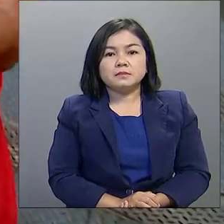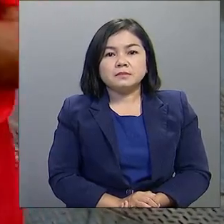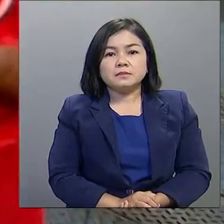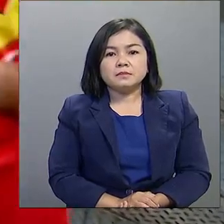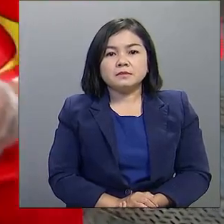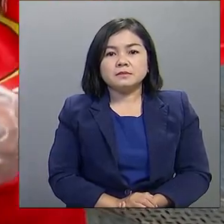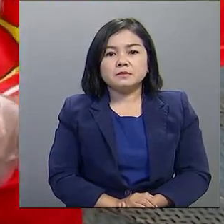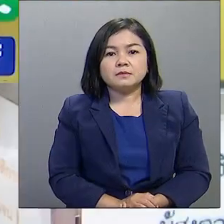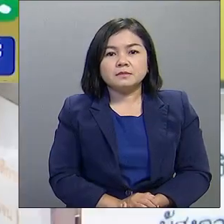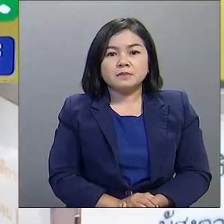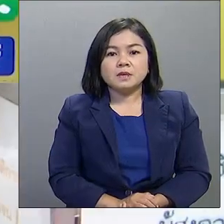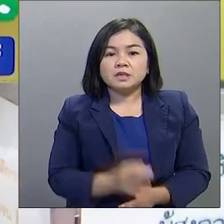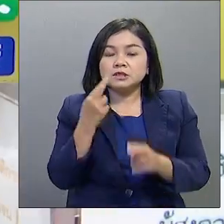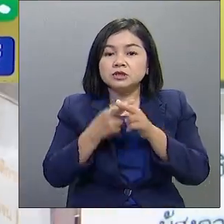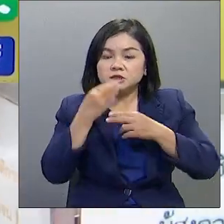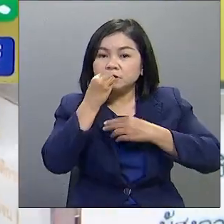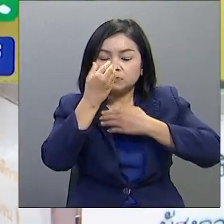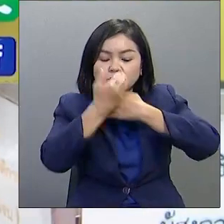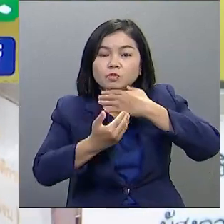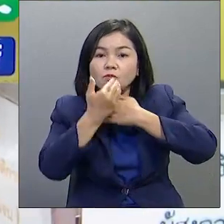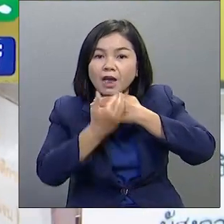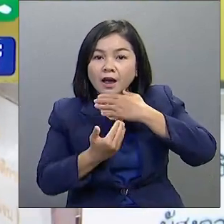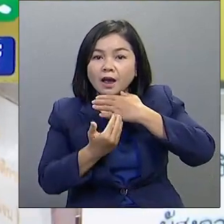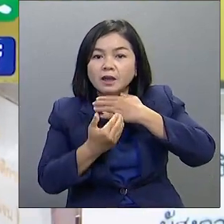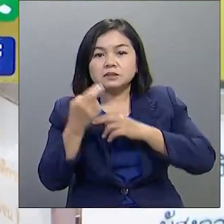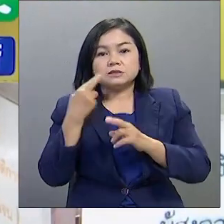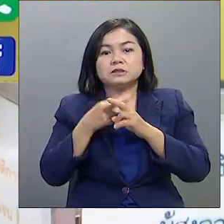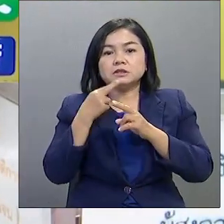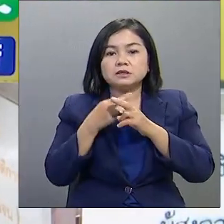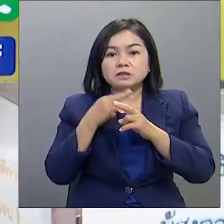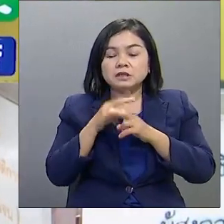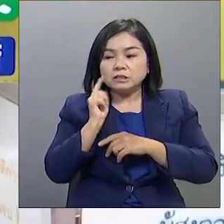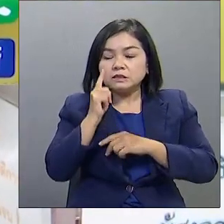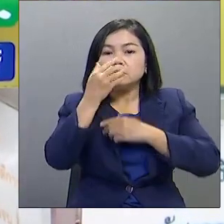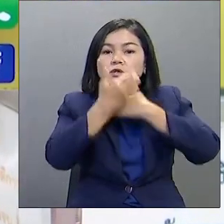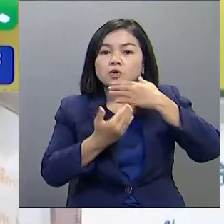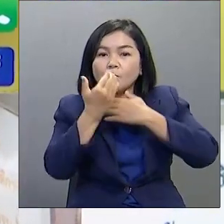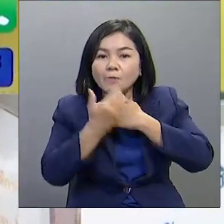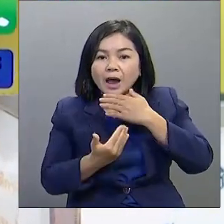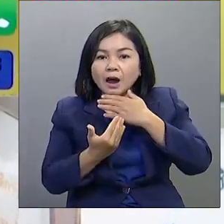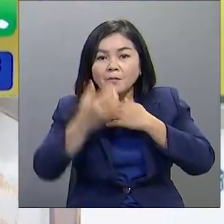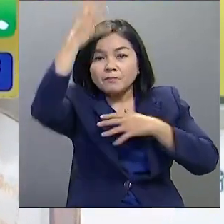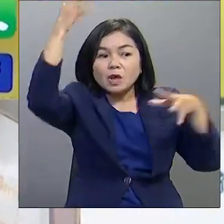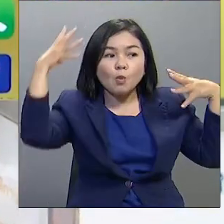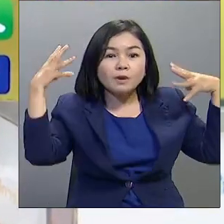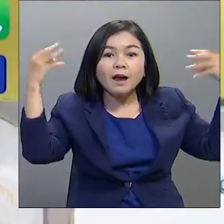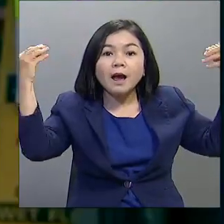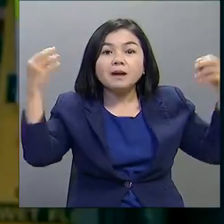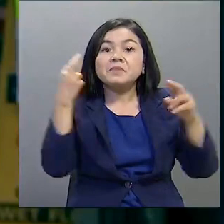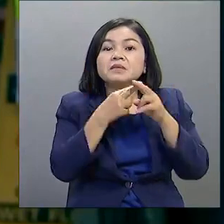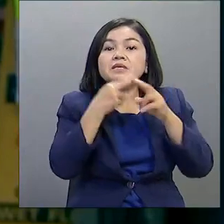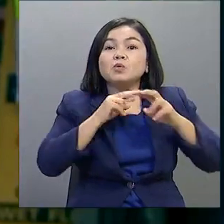้นี่เลยเป็นที่มาของชื่อขนมปัง ตัวชื่อที่จริงชื่อขนมปังเทวดานี่ไม่ได้ตั้งใจว่าตั้งอวยตัวเ